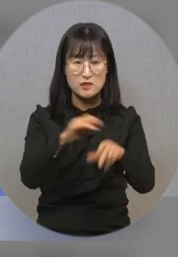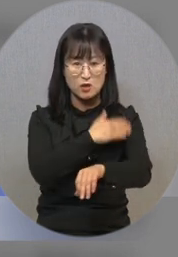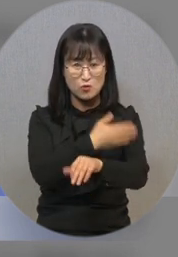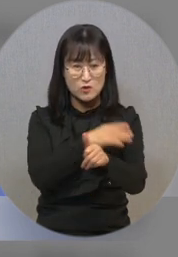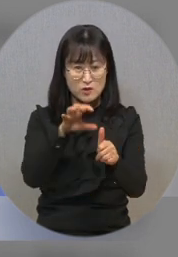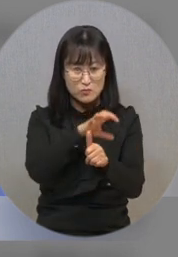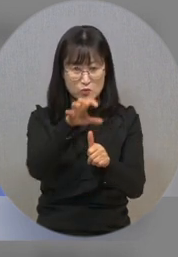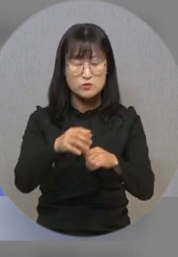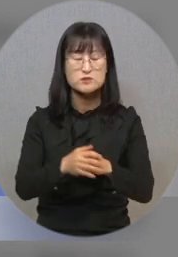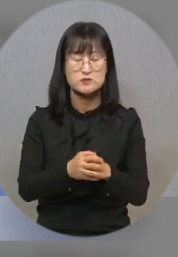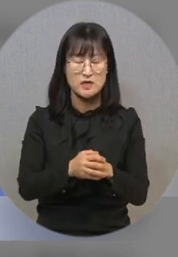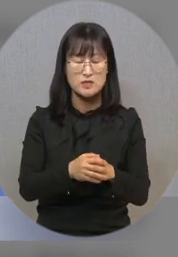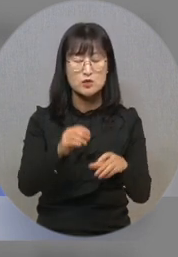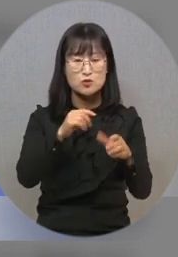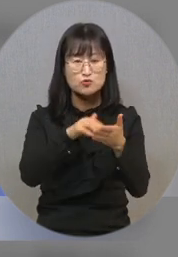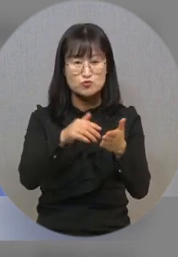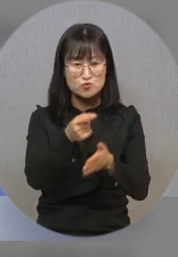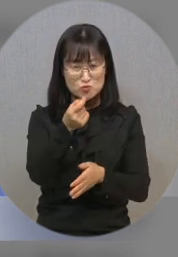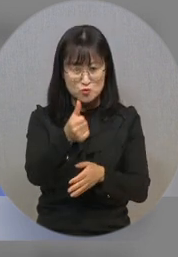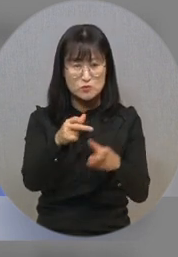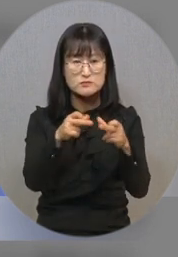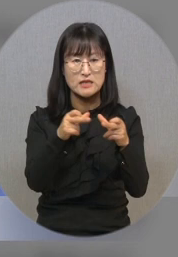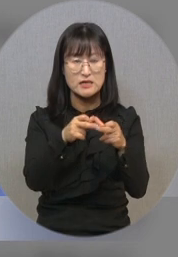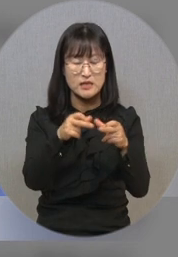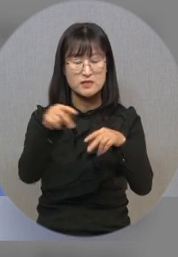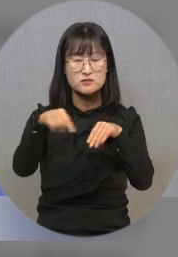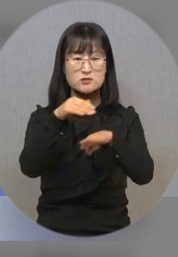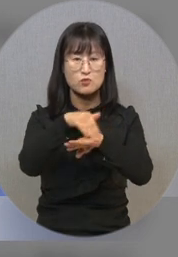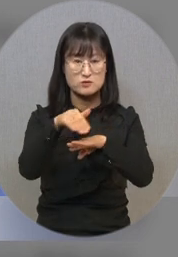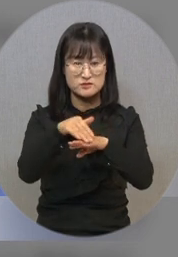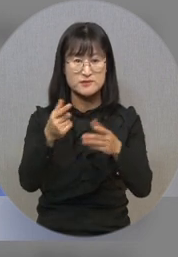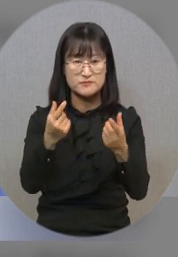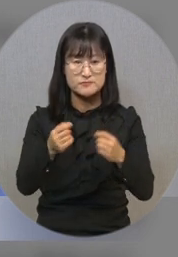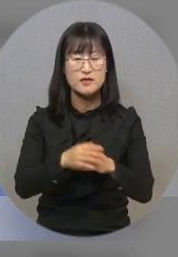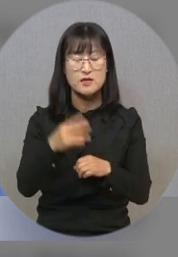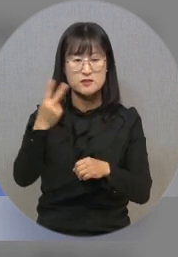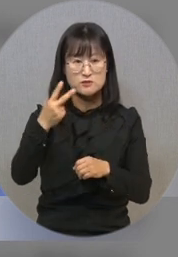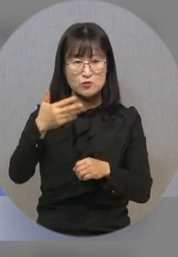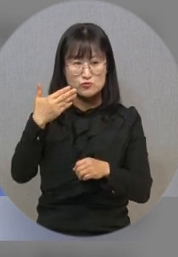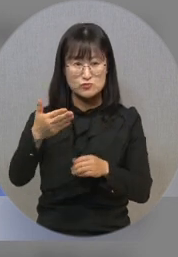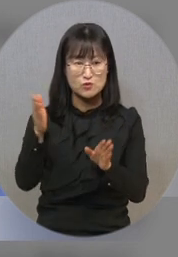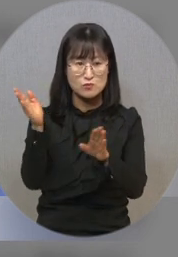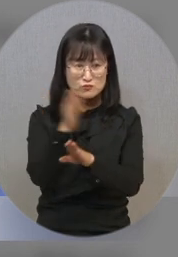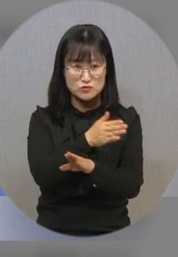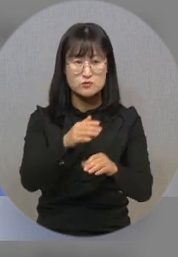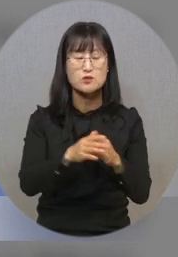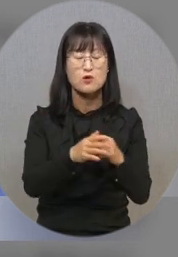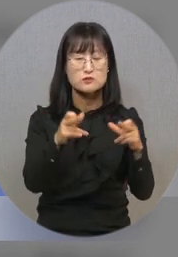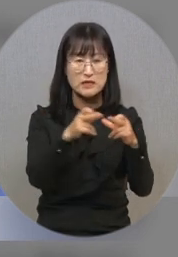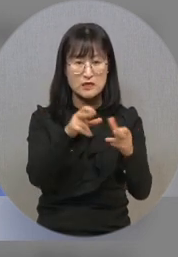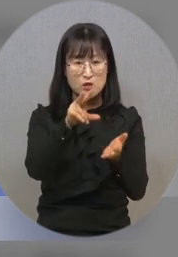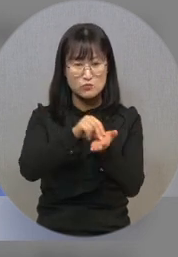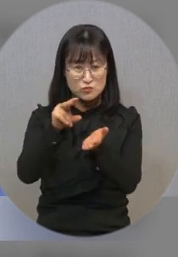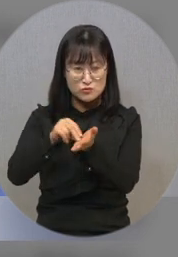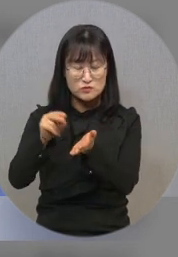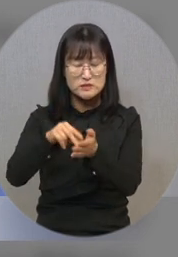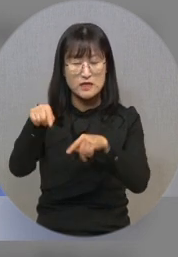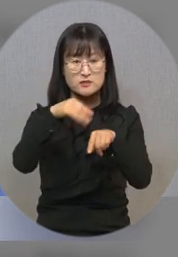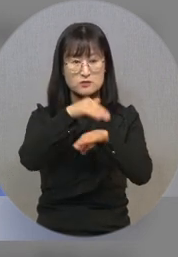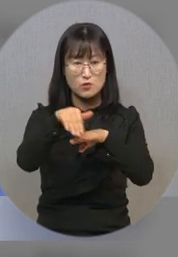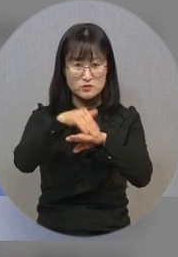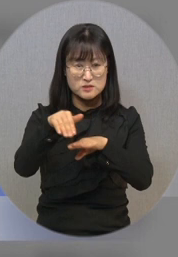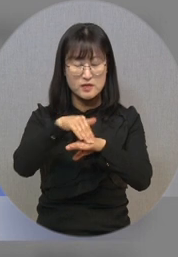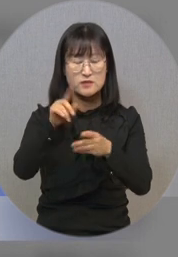부문 소수 장애인 정책 요구입니다 지난 2009년부터 한국 장총을 장애의 현안이 될 주요 정책과